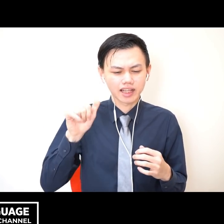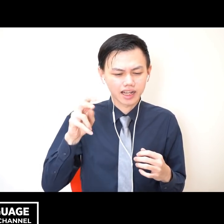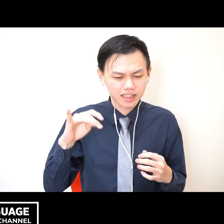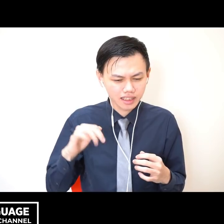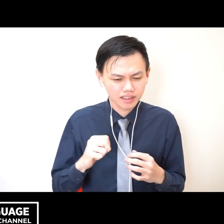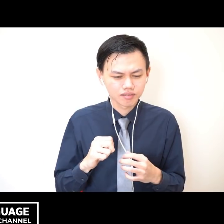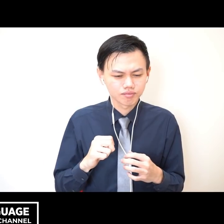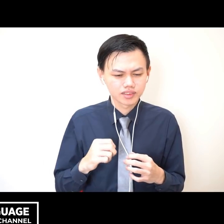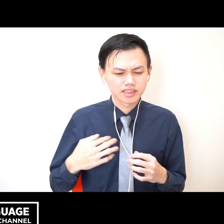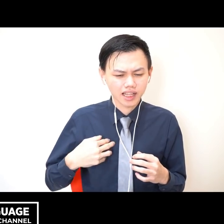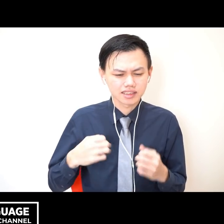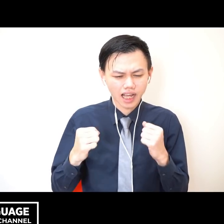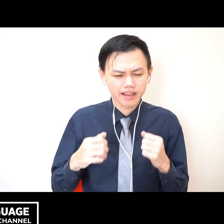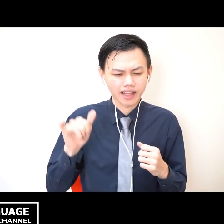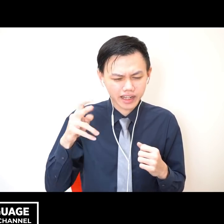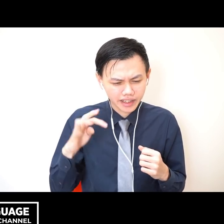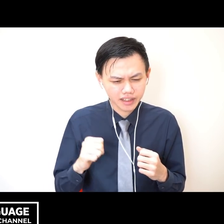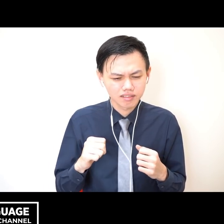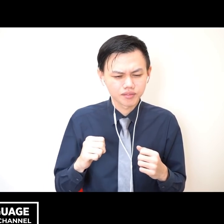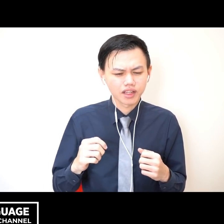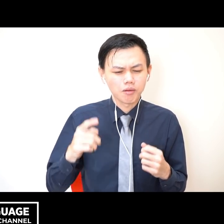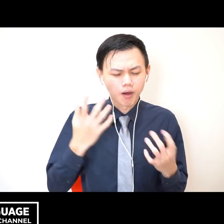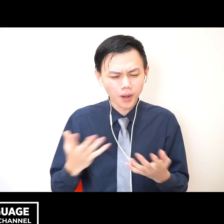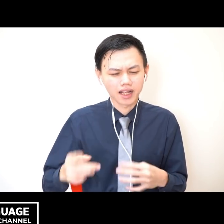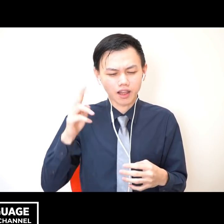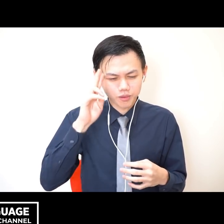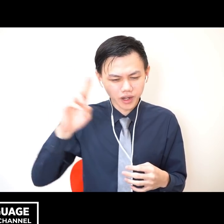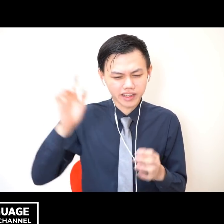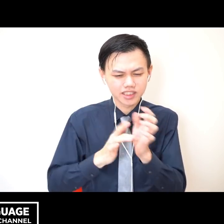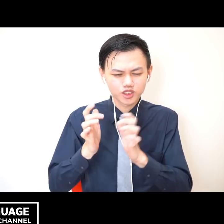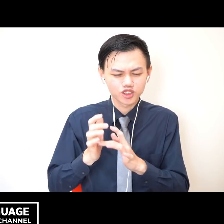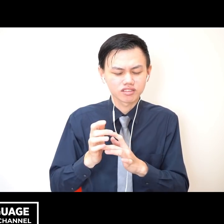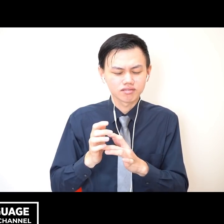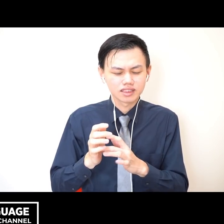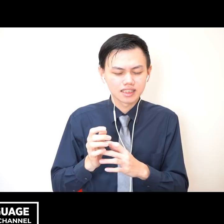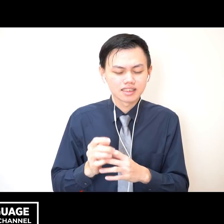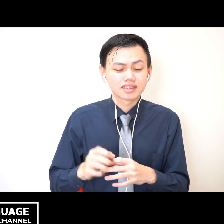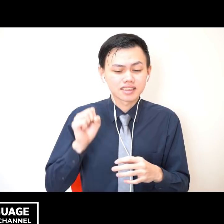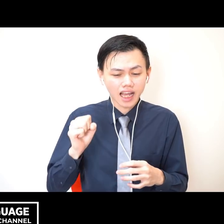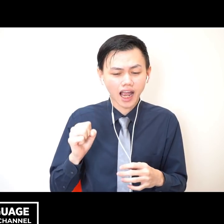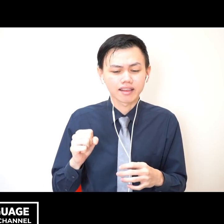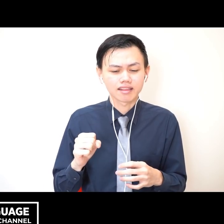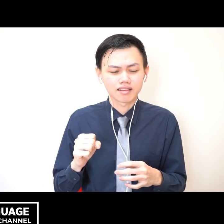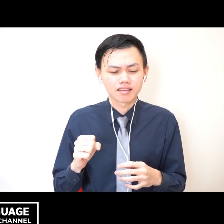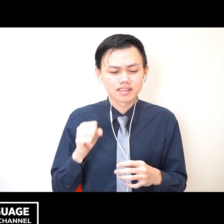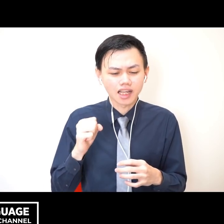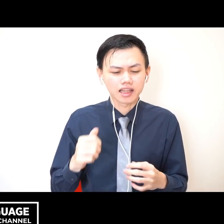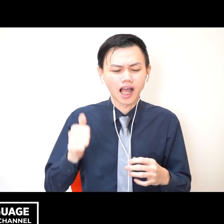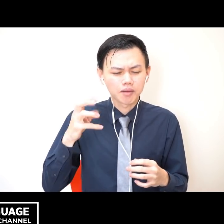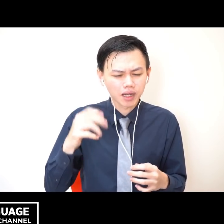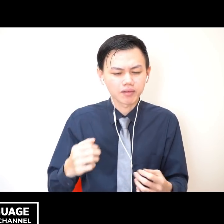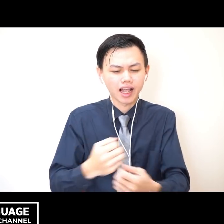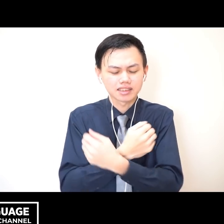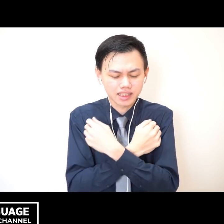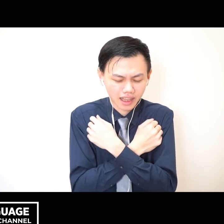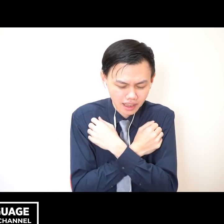saudara dan saya. That's my foundation in the storm. That God loves me and